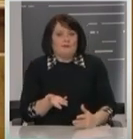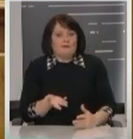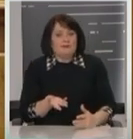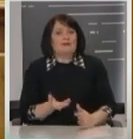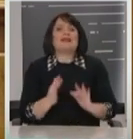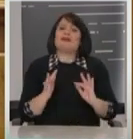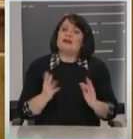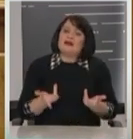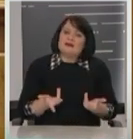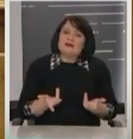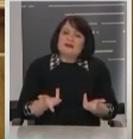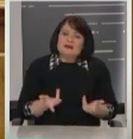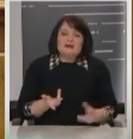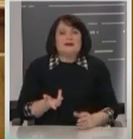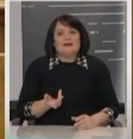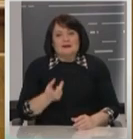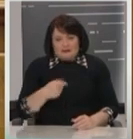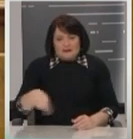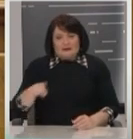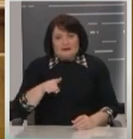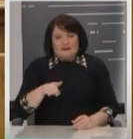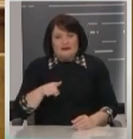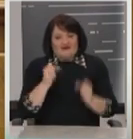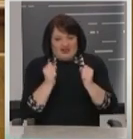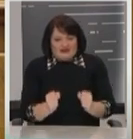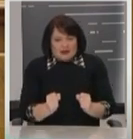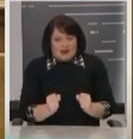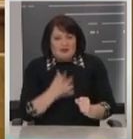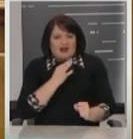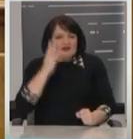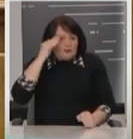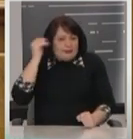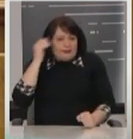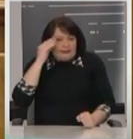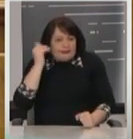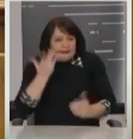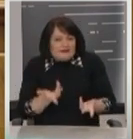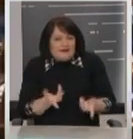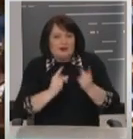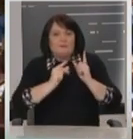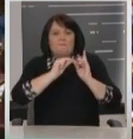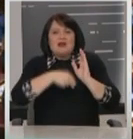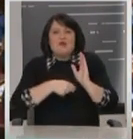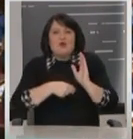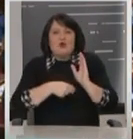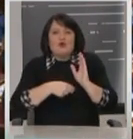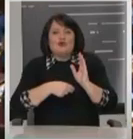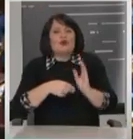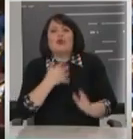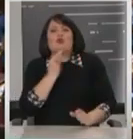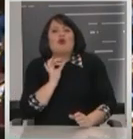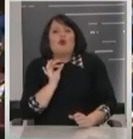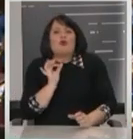Γιατί τώρα, ξέρετε, με εσάς τείνουμε να ξεχάσουμε και τα βασικά. Ότι στα μνημόνια